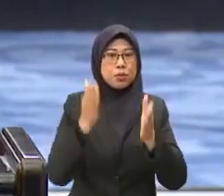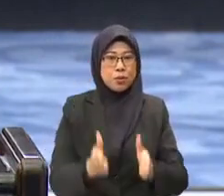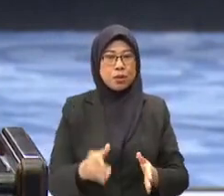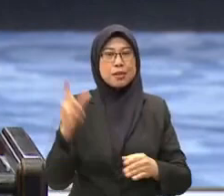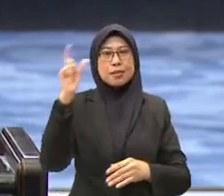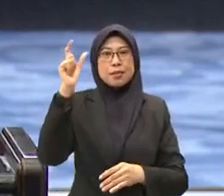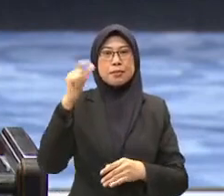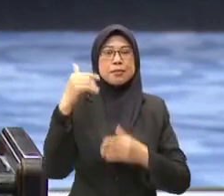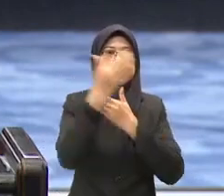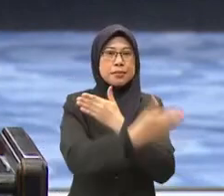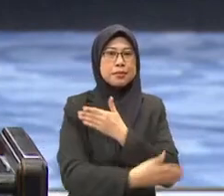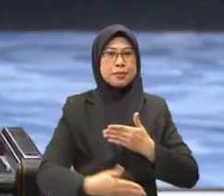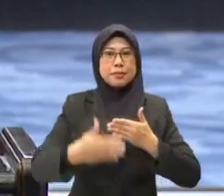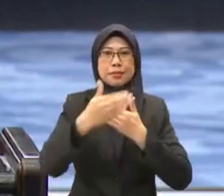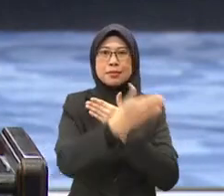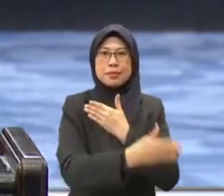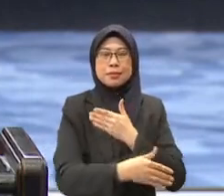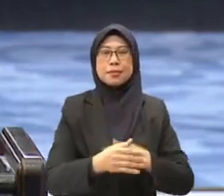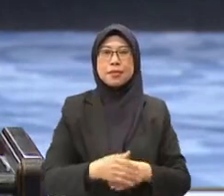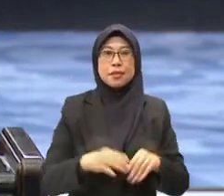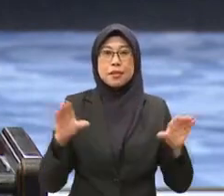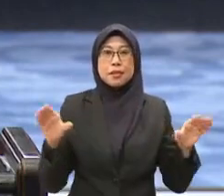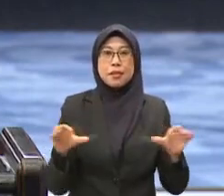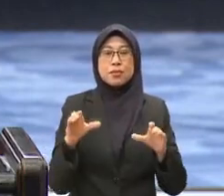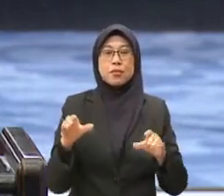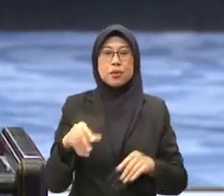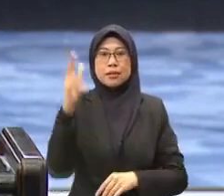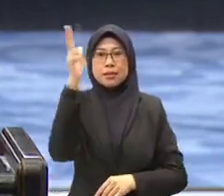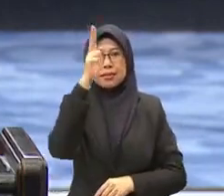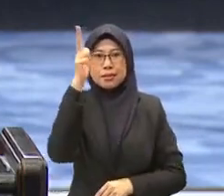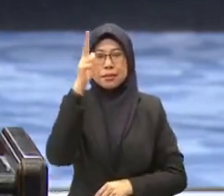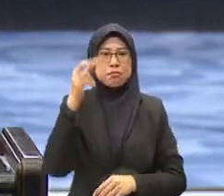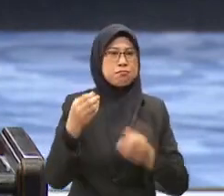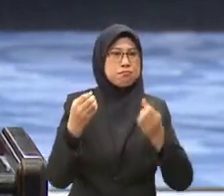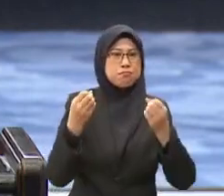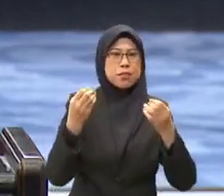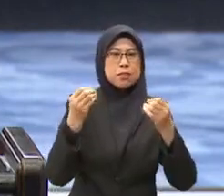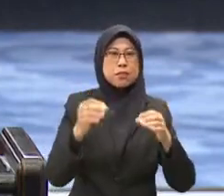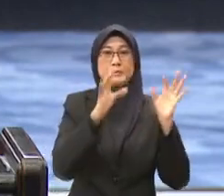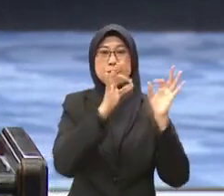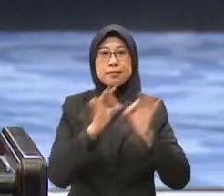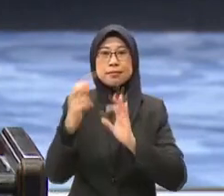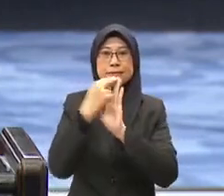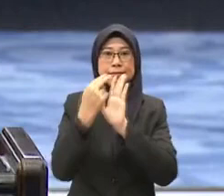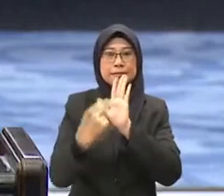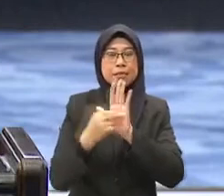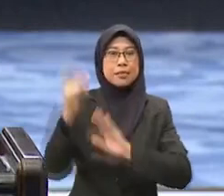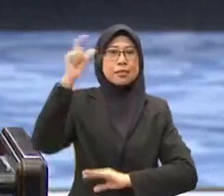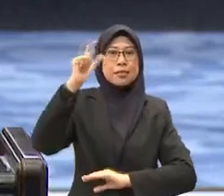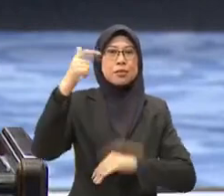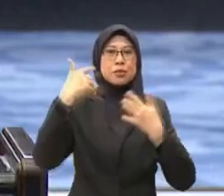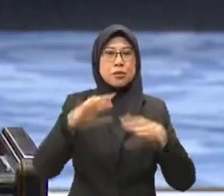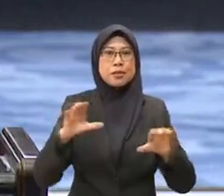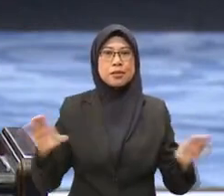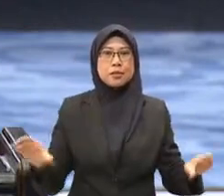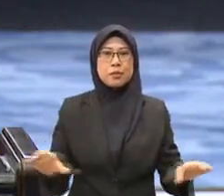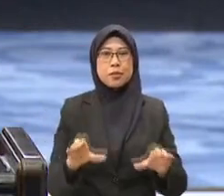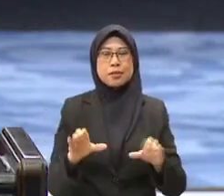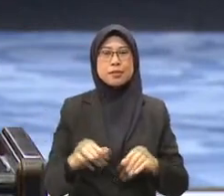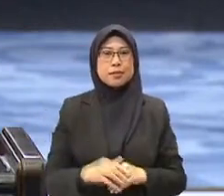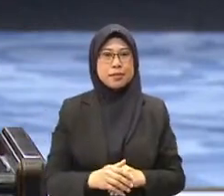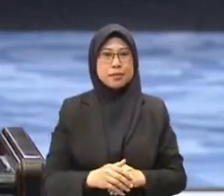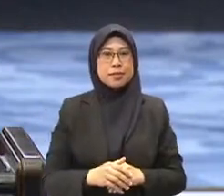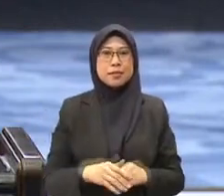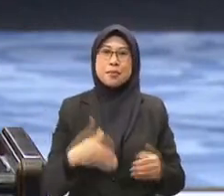awam implikasi kepada perkhidmatan bantuan guaman secara holistik serta kesan kepada akta sedia ada di Malaysia bererti akta bantuan